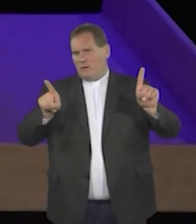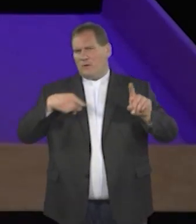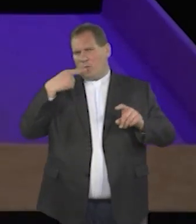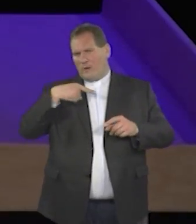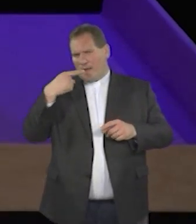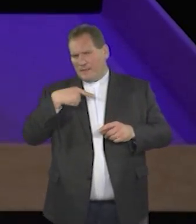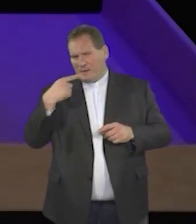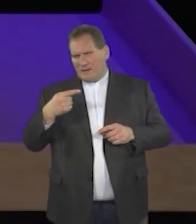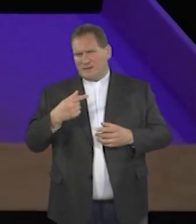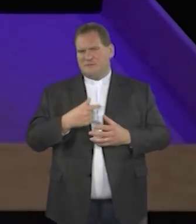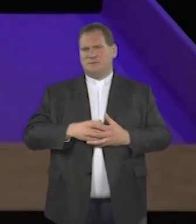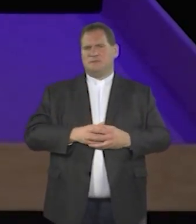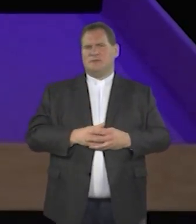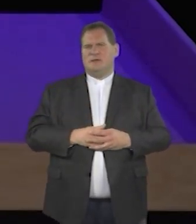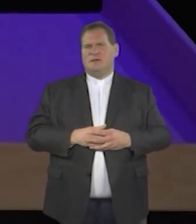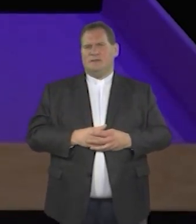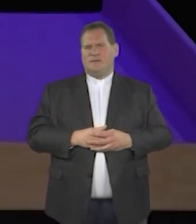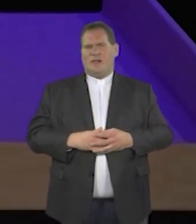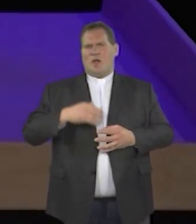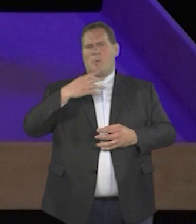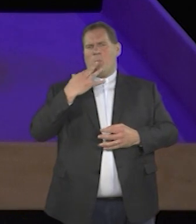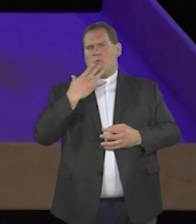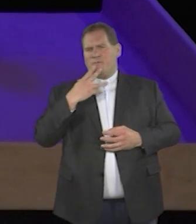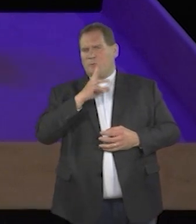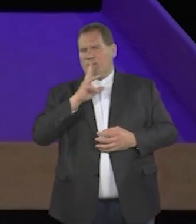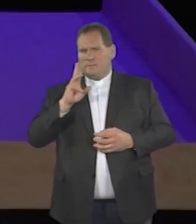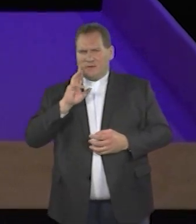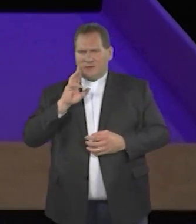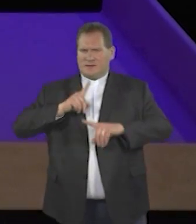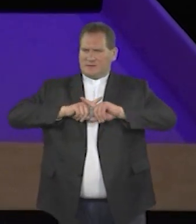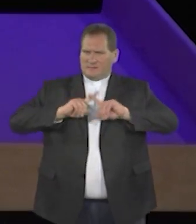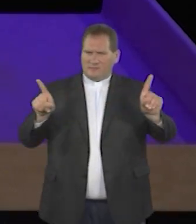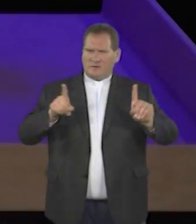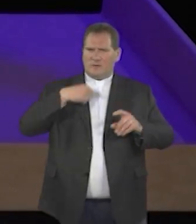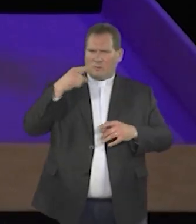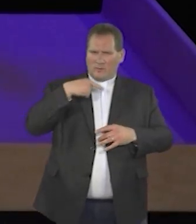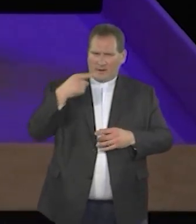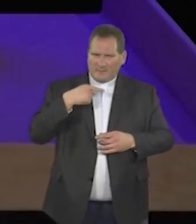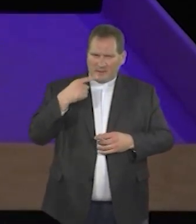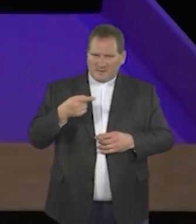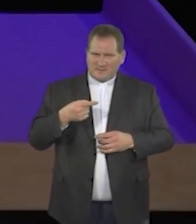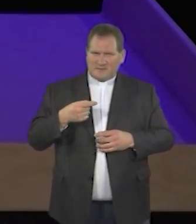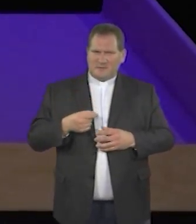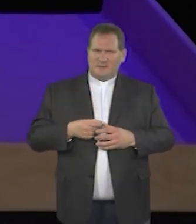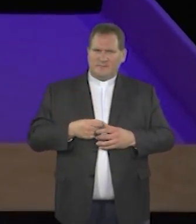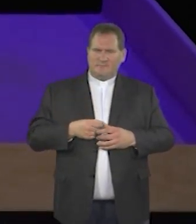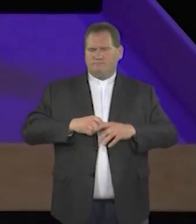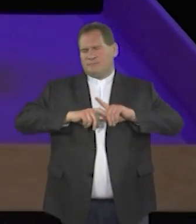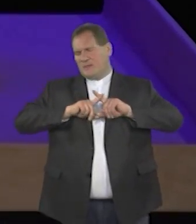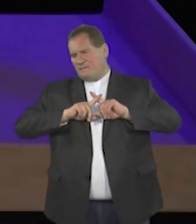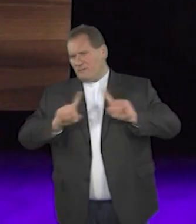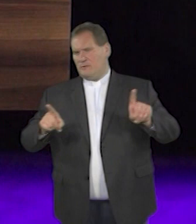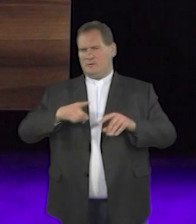wolno kłamać, mówiła mama. Nie wolno kłamać. Nie